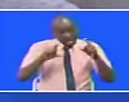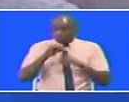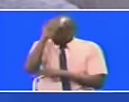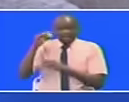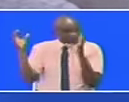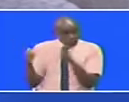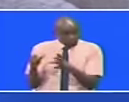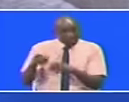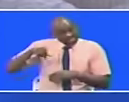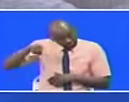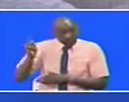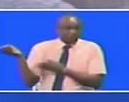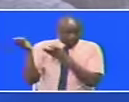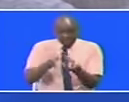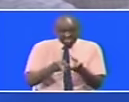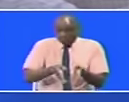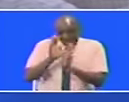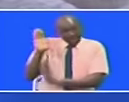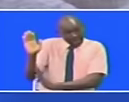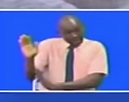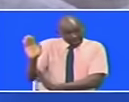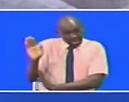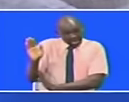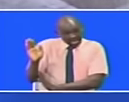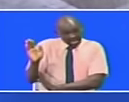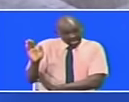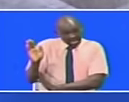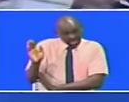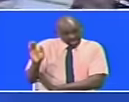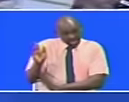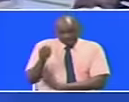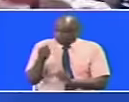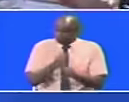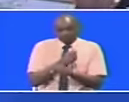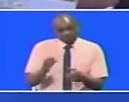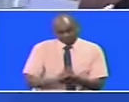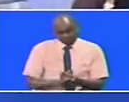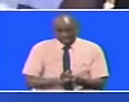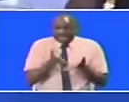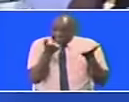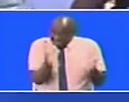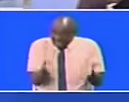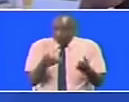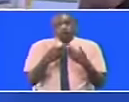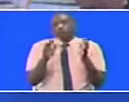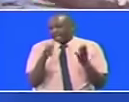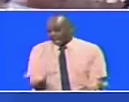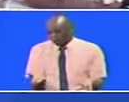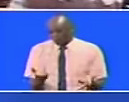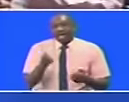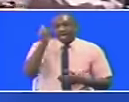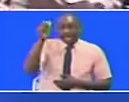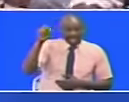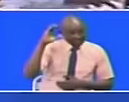to create unpredictable systems for predictable outcome. Na kwa kulikunjua jamvi hilo, chama cha